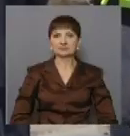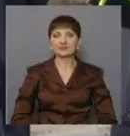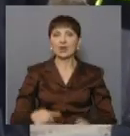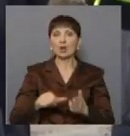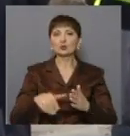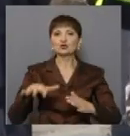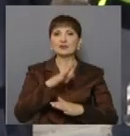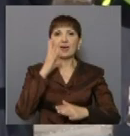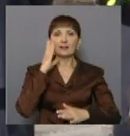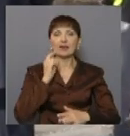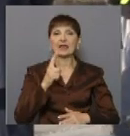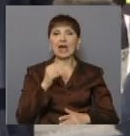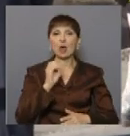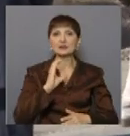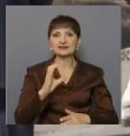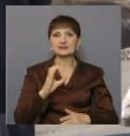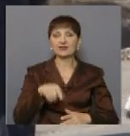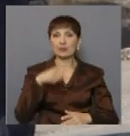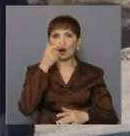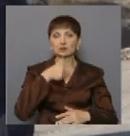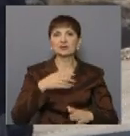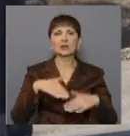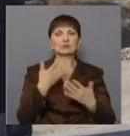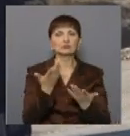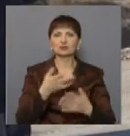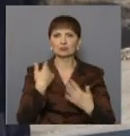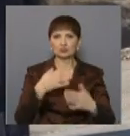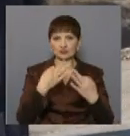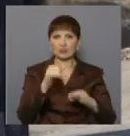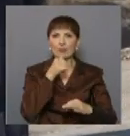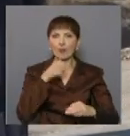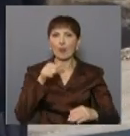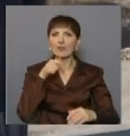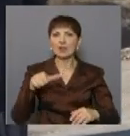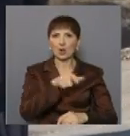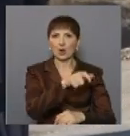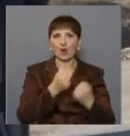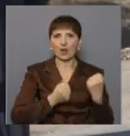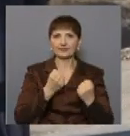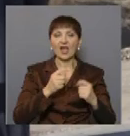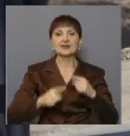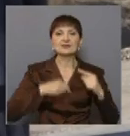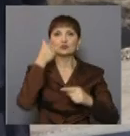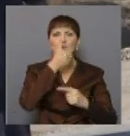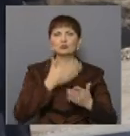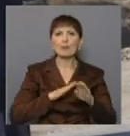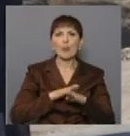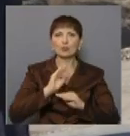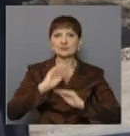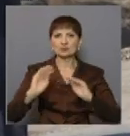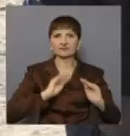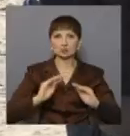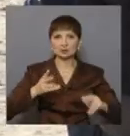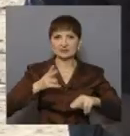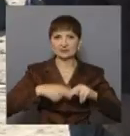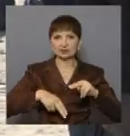Участки Алматы-Харгос в этом году мы дадим полный проезд. На следующий год полную инфраструктуру мы, значит,